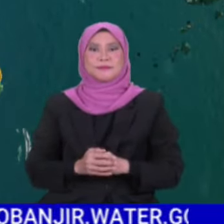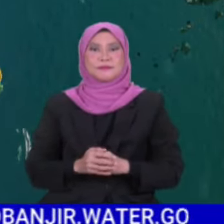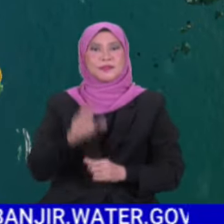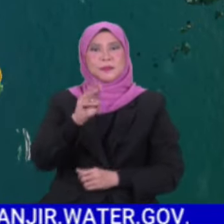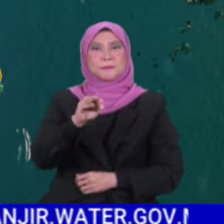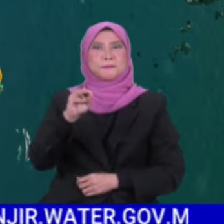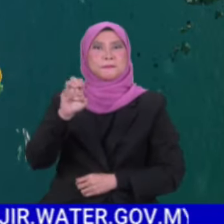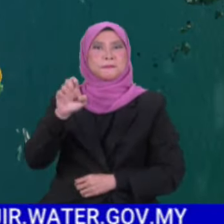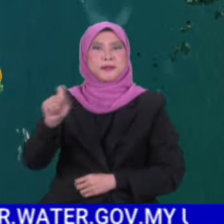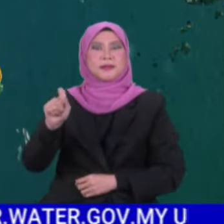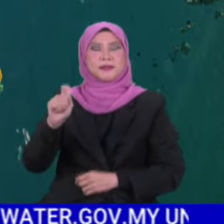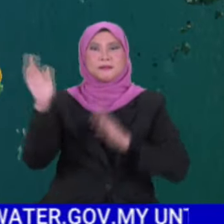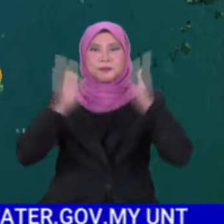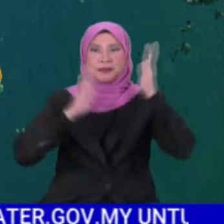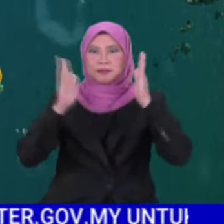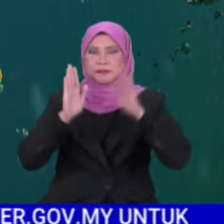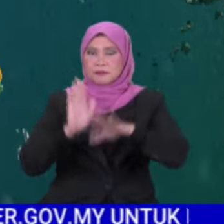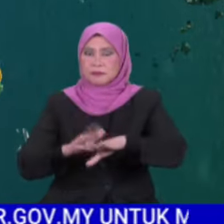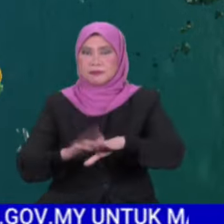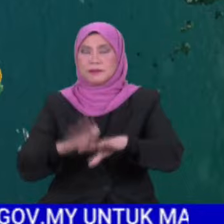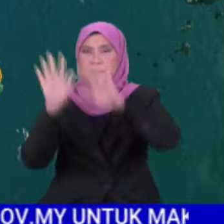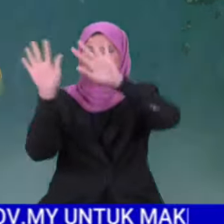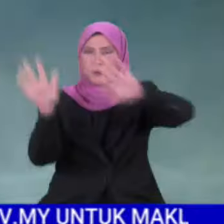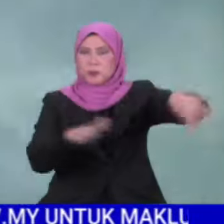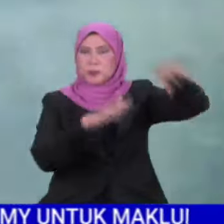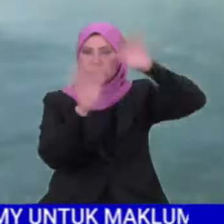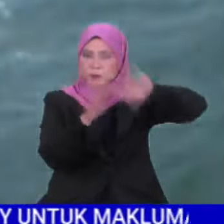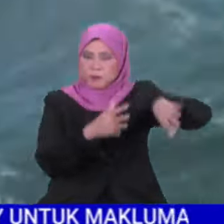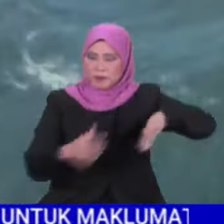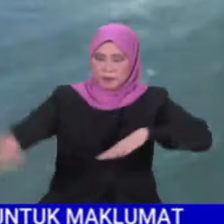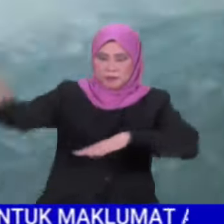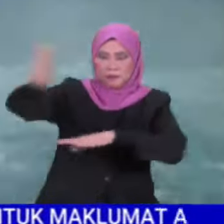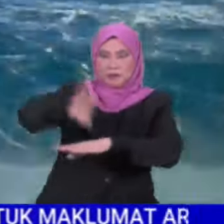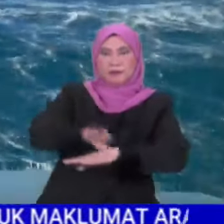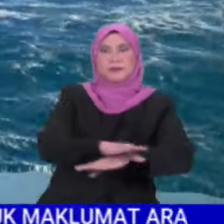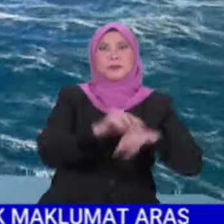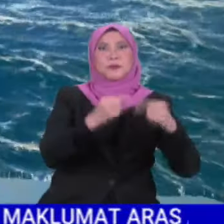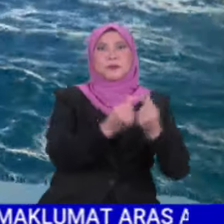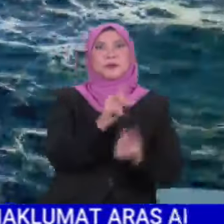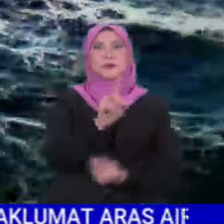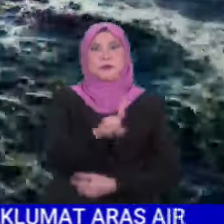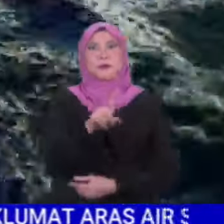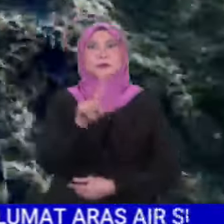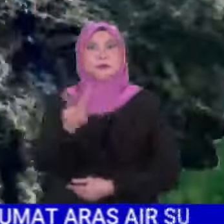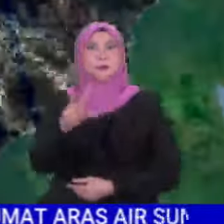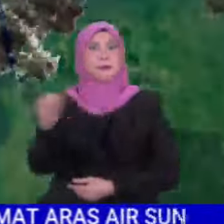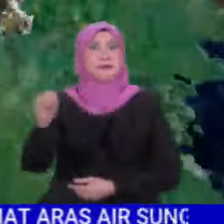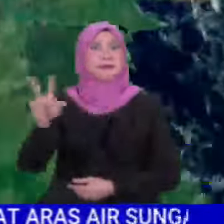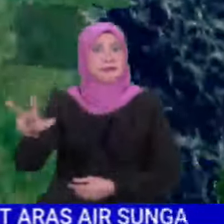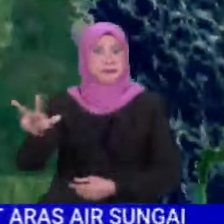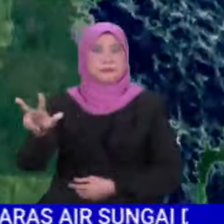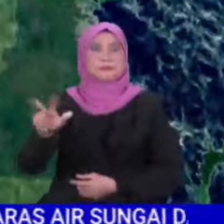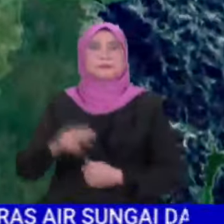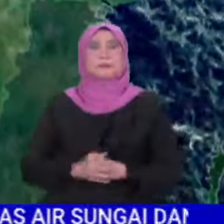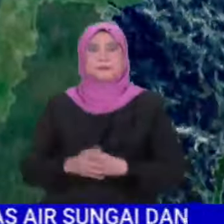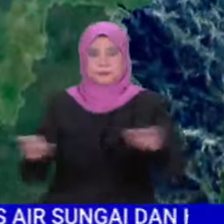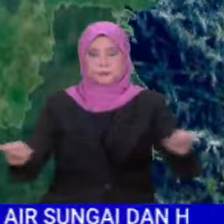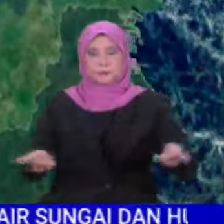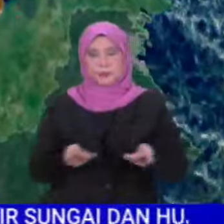turut mengekalkan amaran angin kencang dan laut gelora kategori pertama, kedua dan juga ketiga